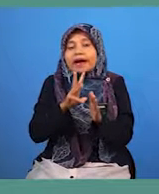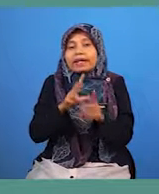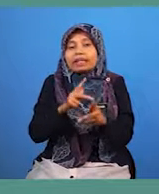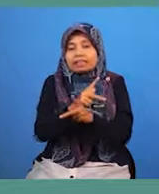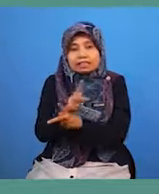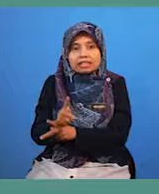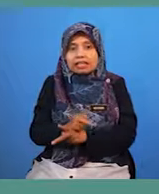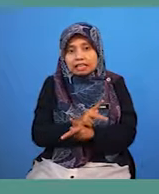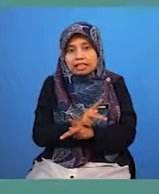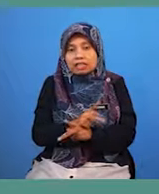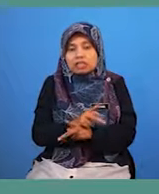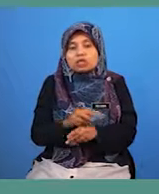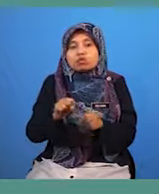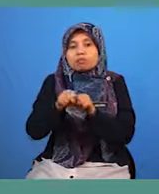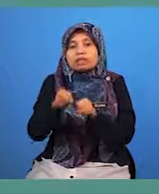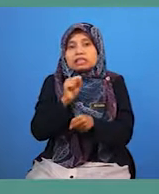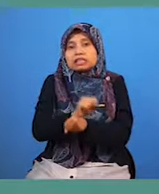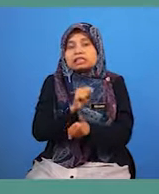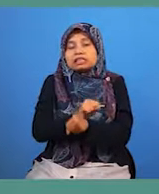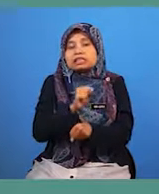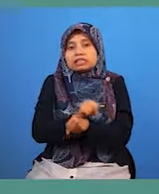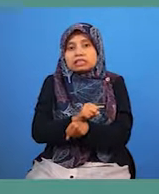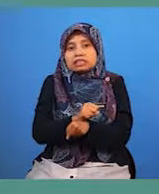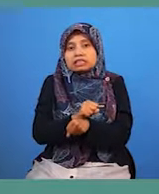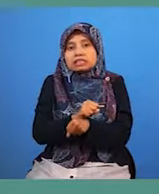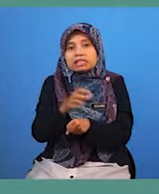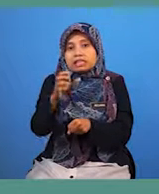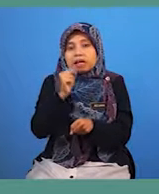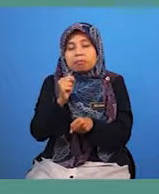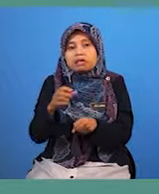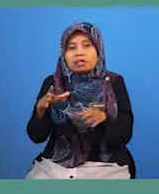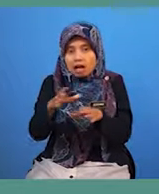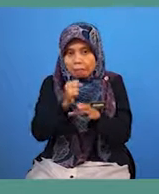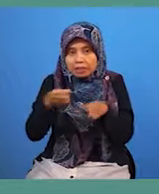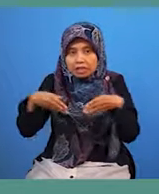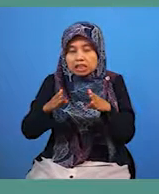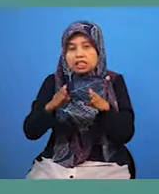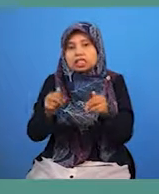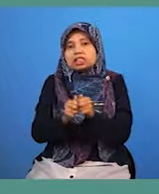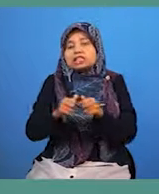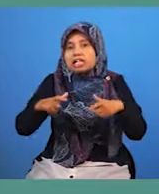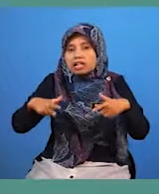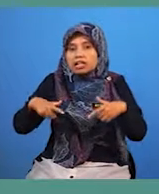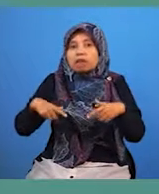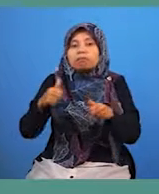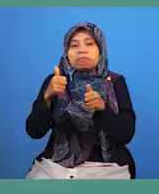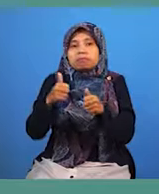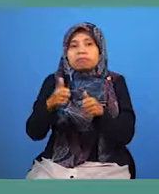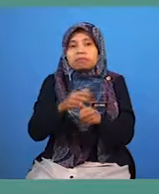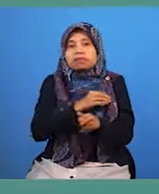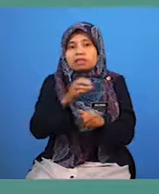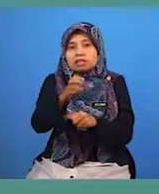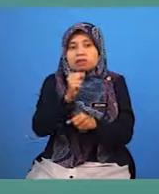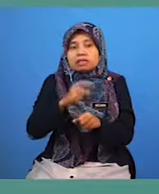bagi memastikan kerja-kerja mengambil sampel air ternakan dapat dijalankan dengan lebih lancar serta sampel